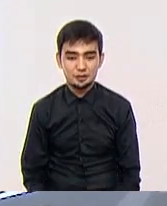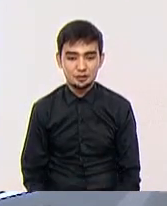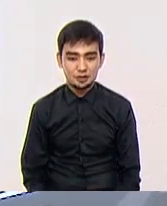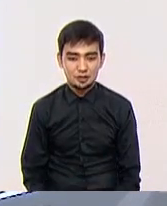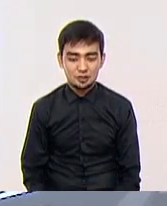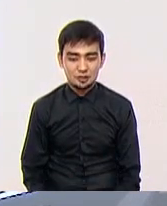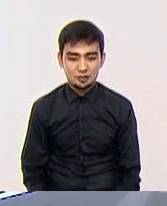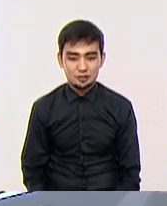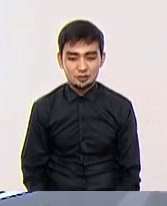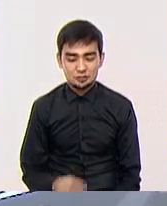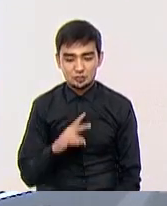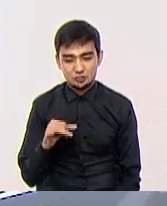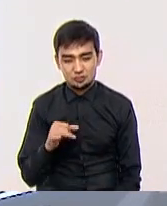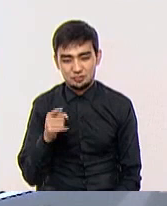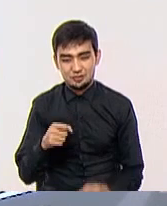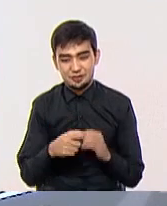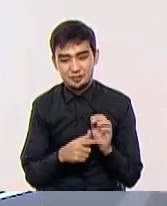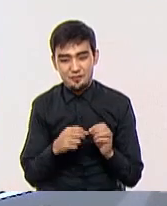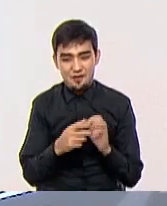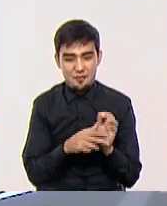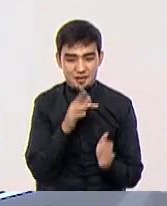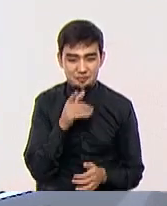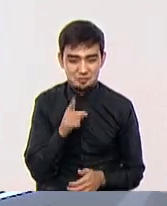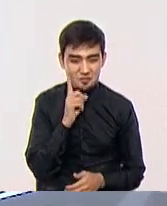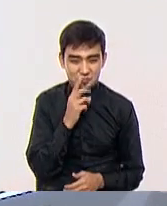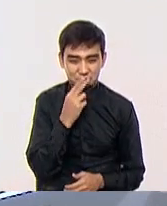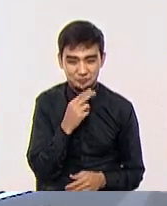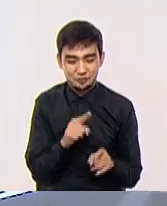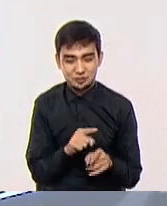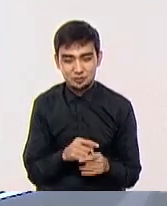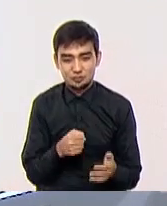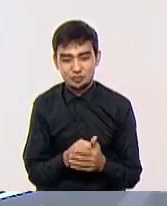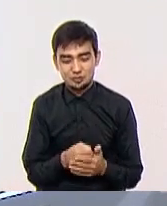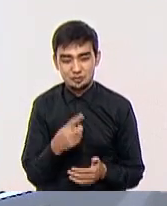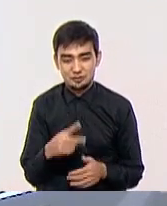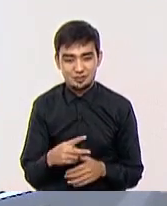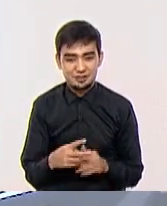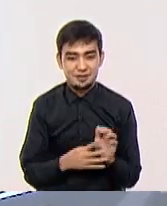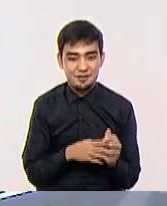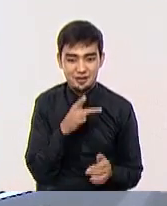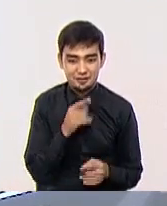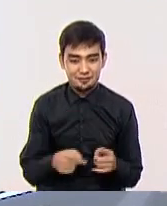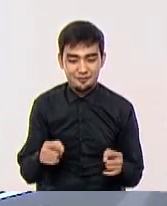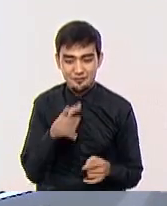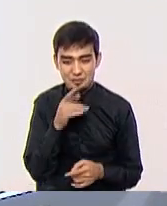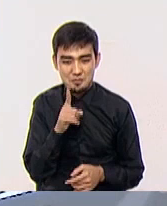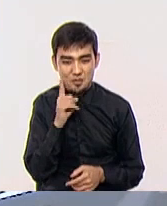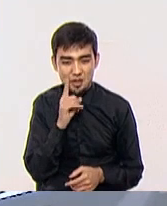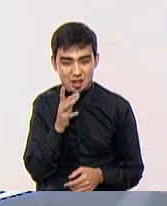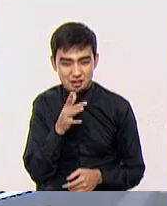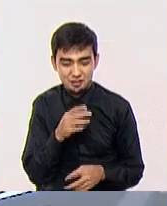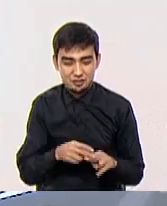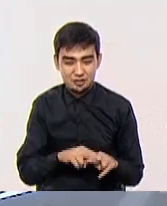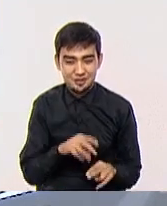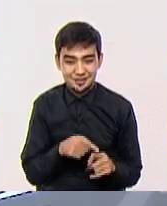не удивительно. С 17-18 лет до 29 лет считается периодом молодого возраста.